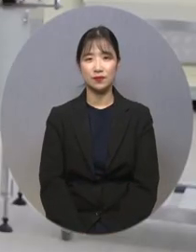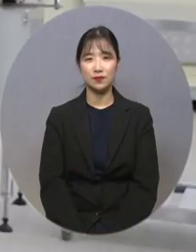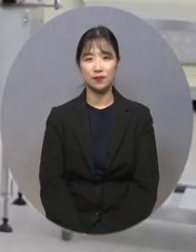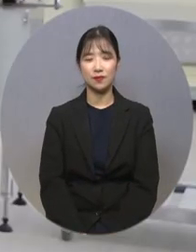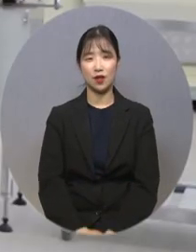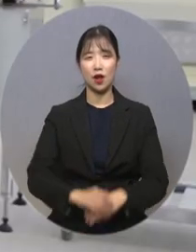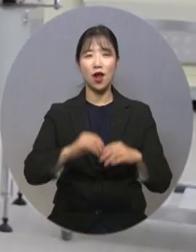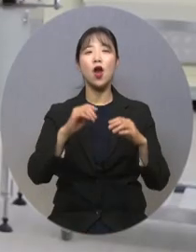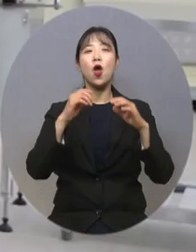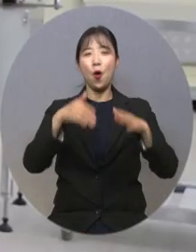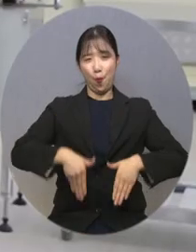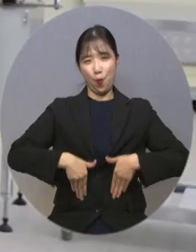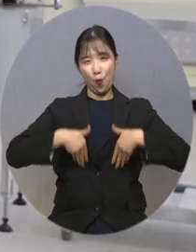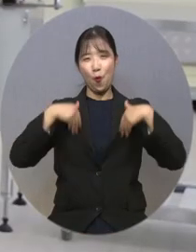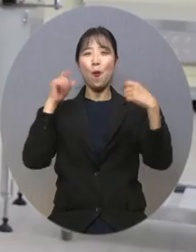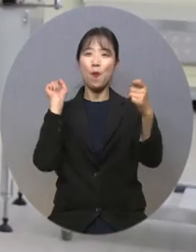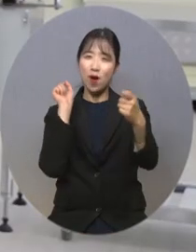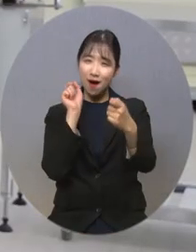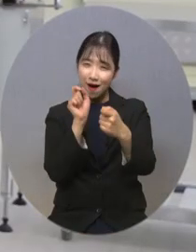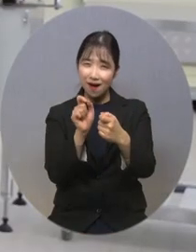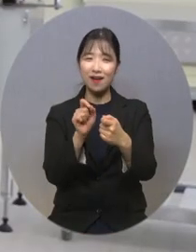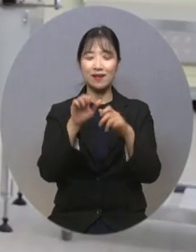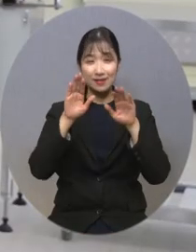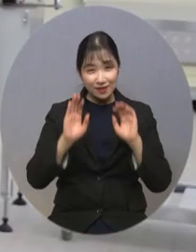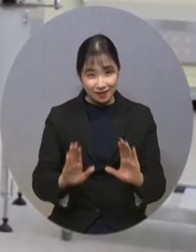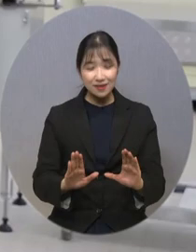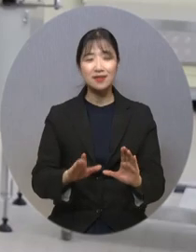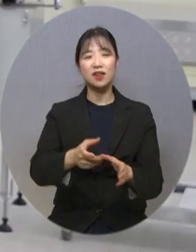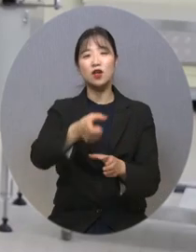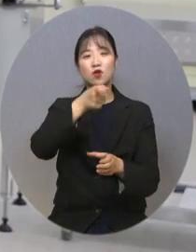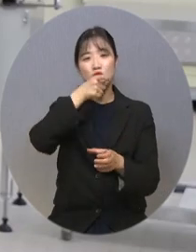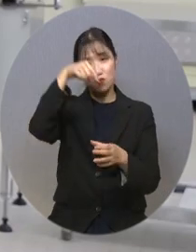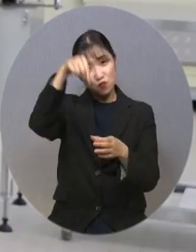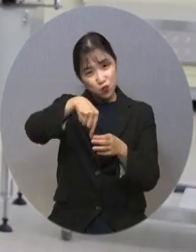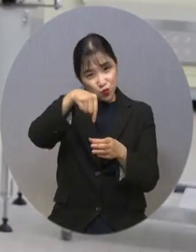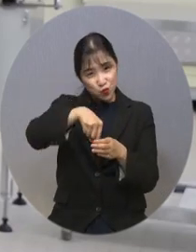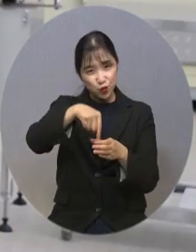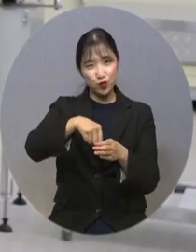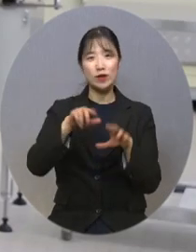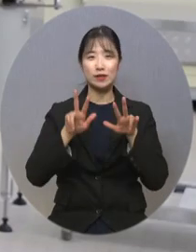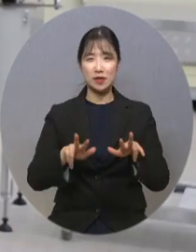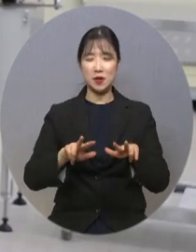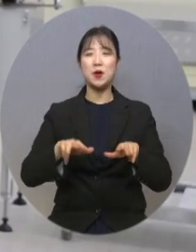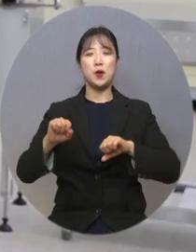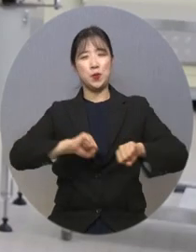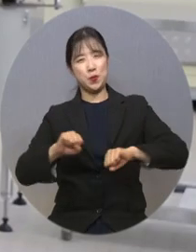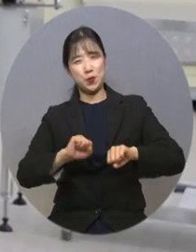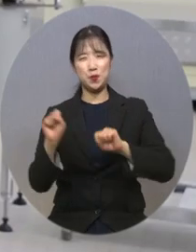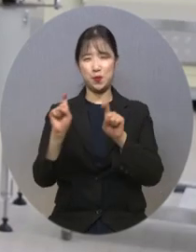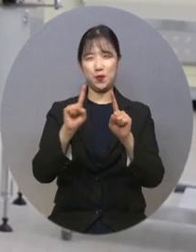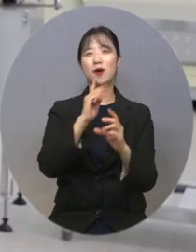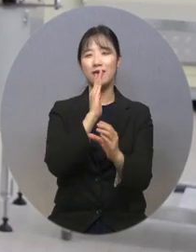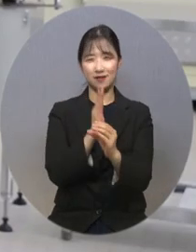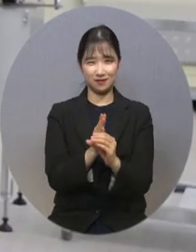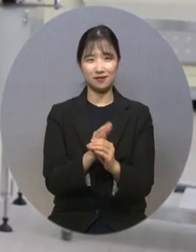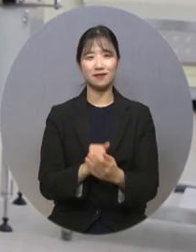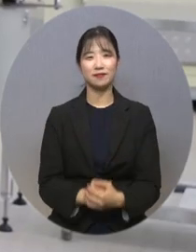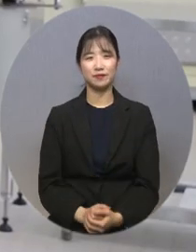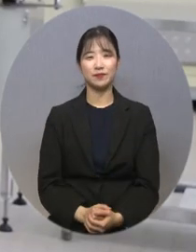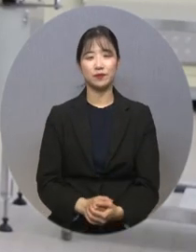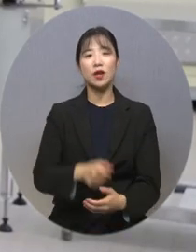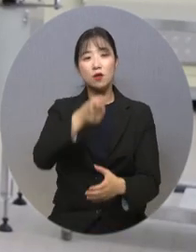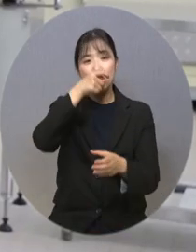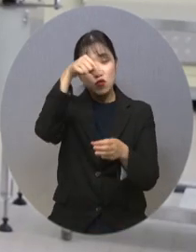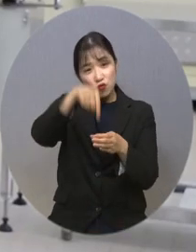입춘을 지나 봄의 문턱에 들어선 광양 백운산 자락에서는 고로쇠 수액 채취로 활기가 넘치고 있습니다. 광양 백운산